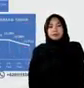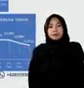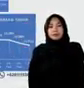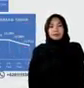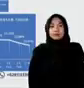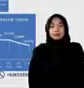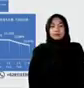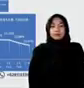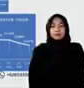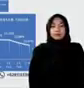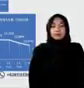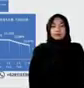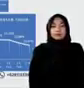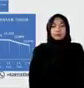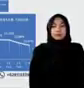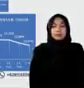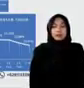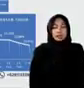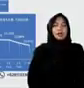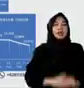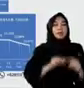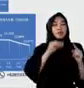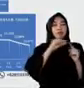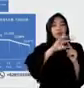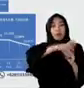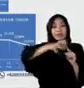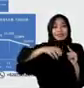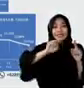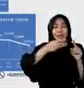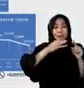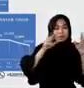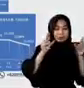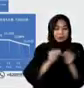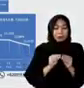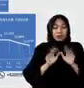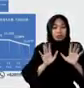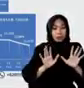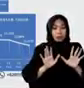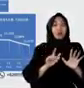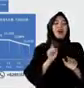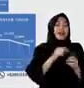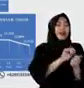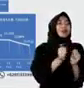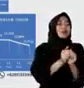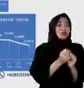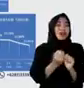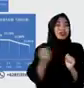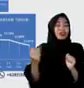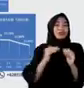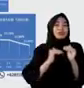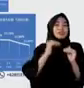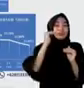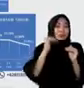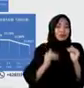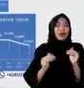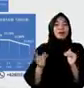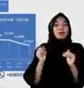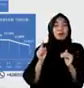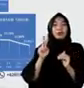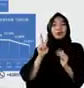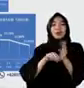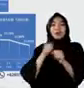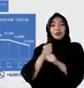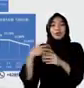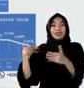Perkembangan pada 10 dari 13 provinsi ini menunjukkan perkembangan ke arah yang baik karena mengalami penurunan pada 2 minggu